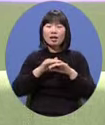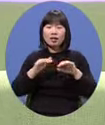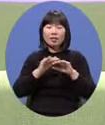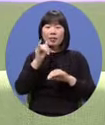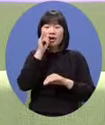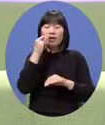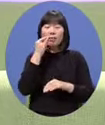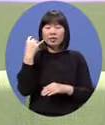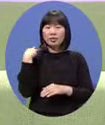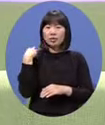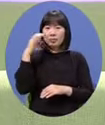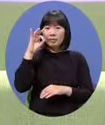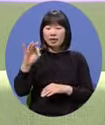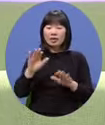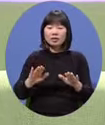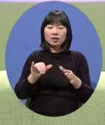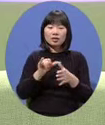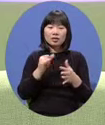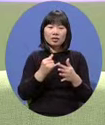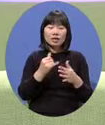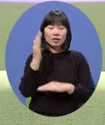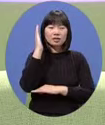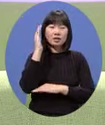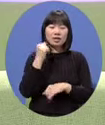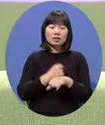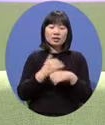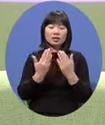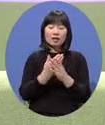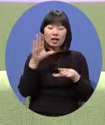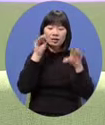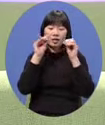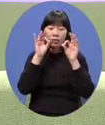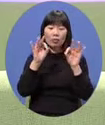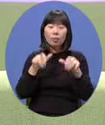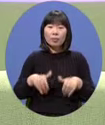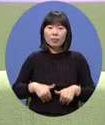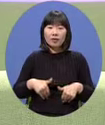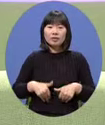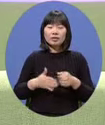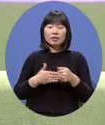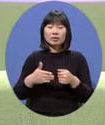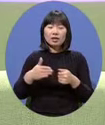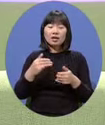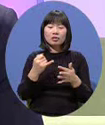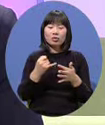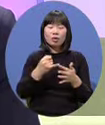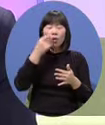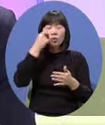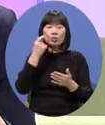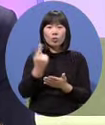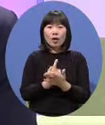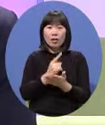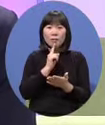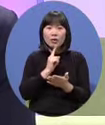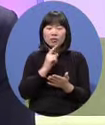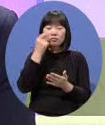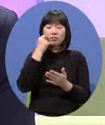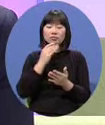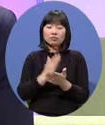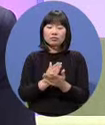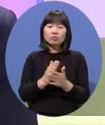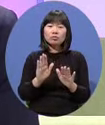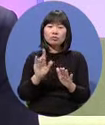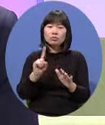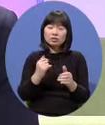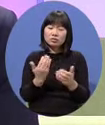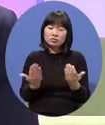어머님이 하실 역할은 일단은 두 아이의 이야기를 다 들어보신 역할이세요. 그래서 윤서가 울고 왔잖아요. 그러니까 일단 울지 말고 무슨